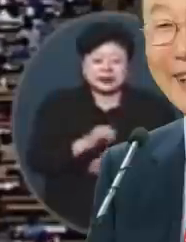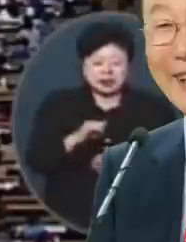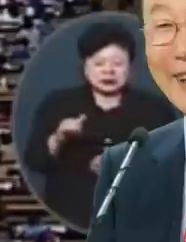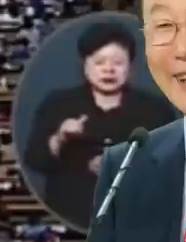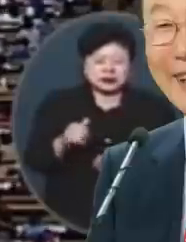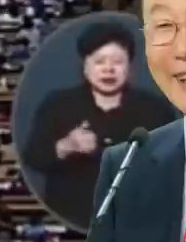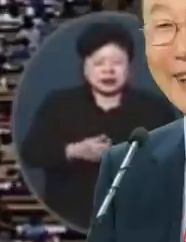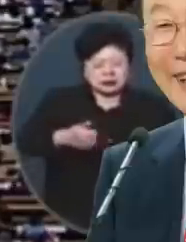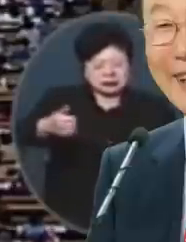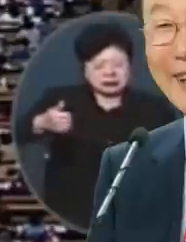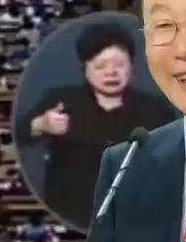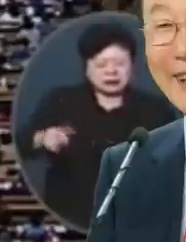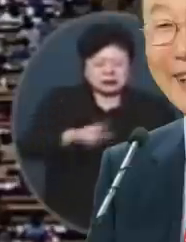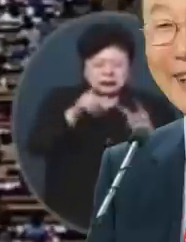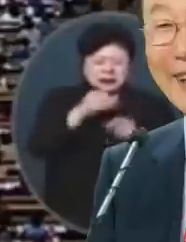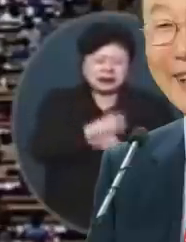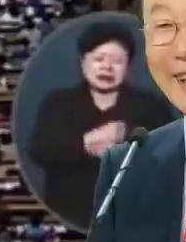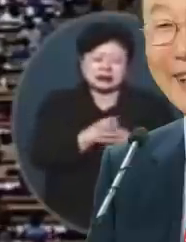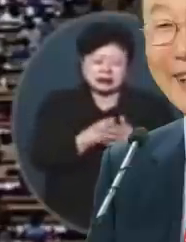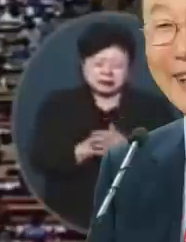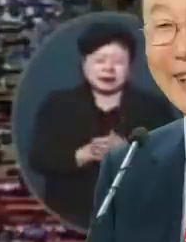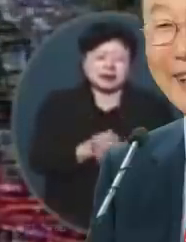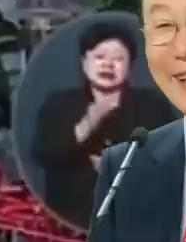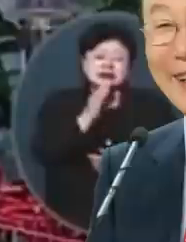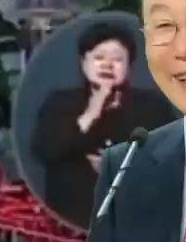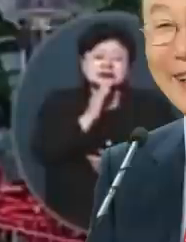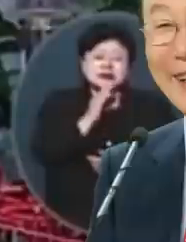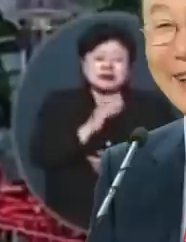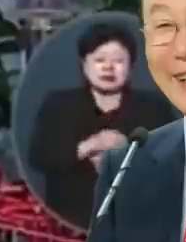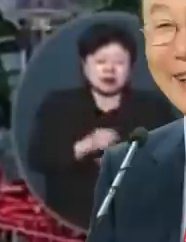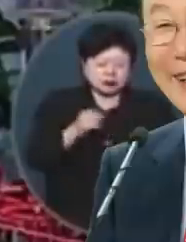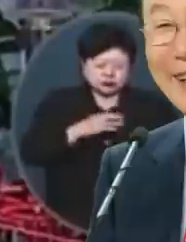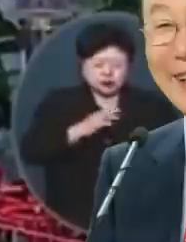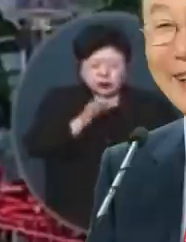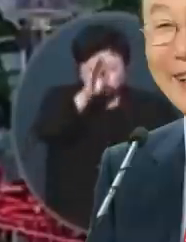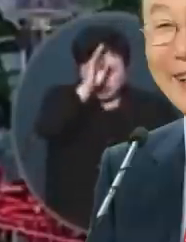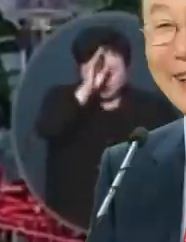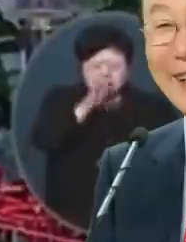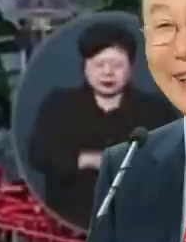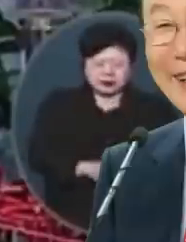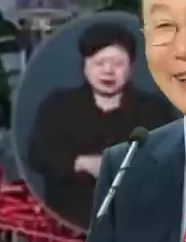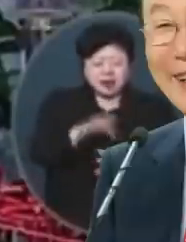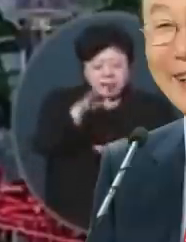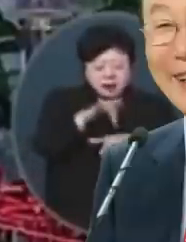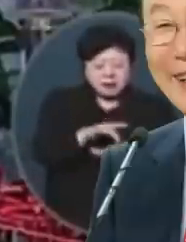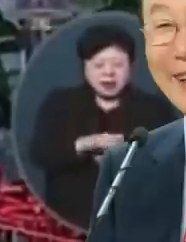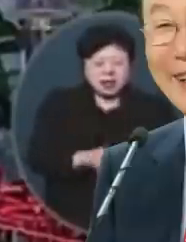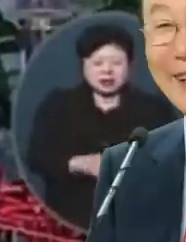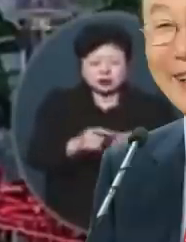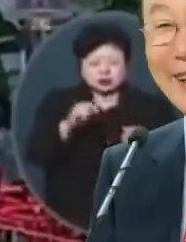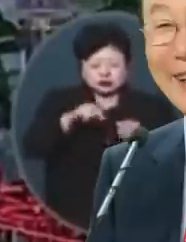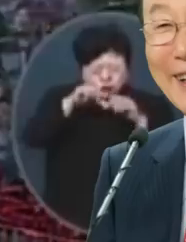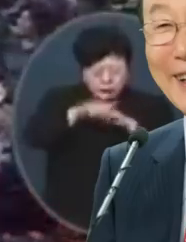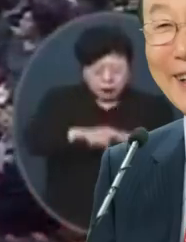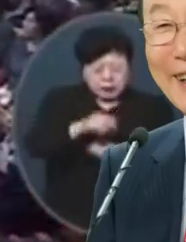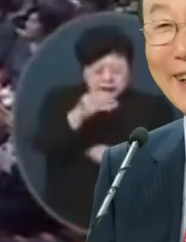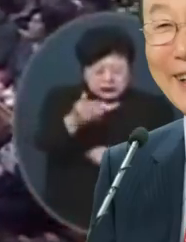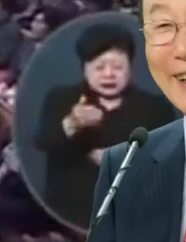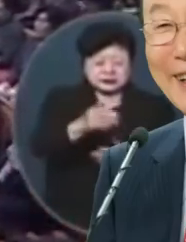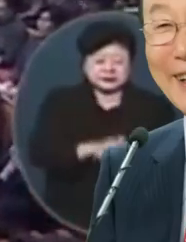가족들과도 격리되어 살아야 하니 정말 무서운 병입니다. 마귀의 도적질하고 죽이고